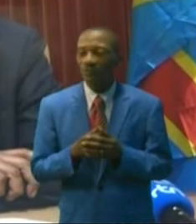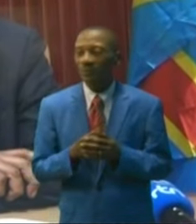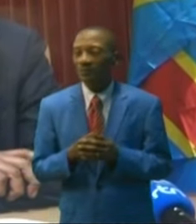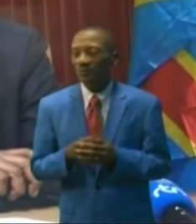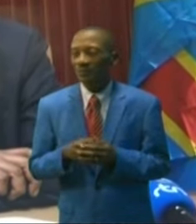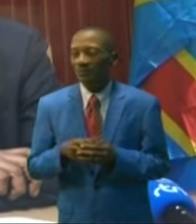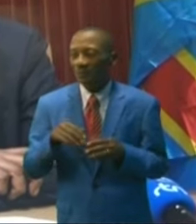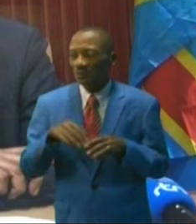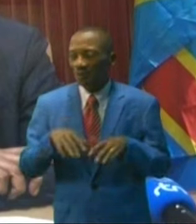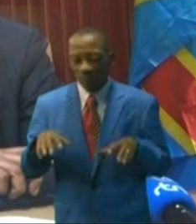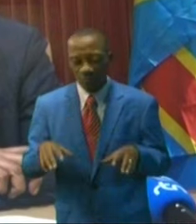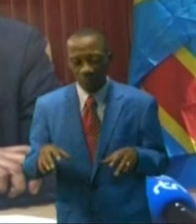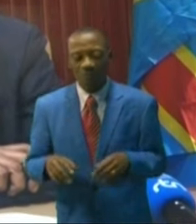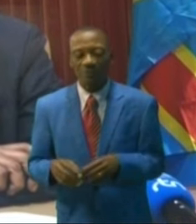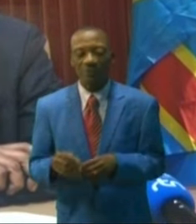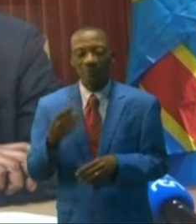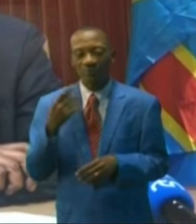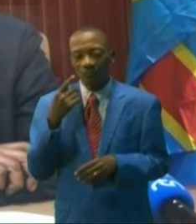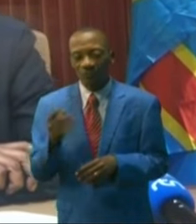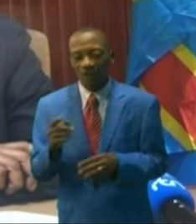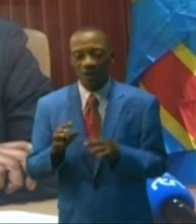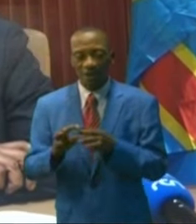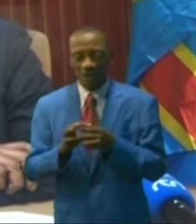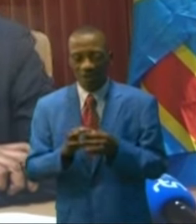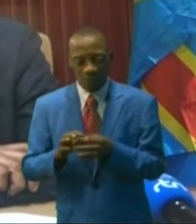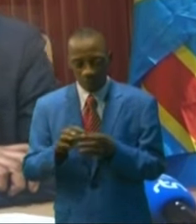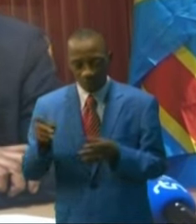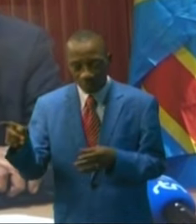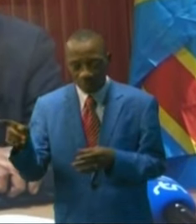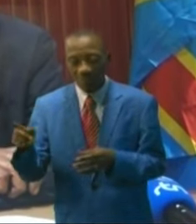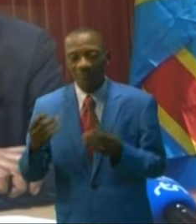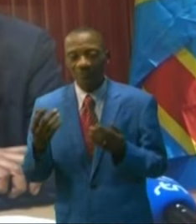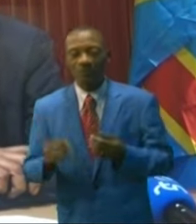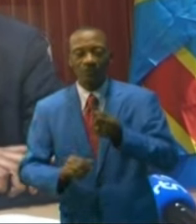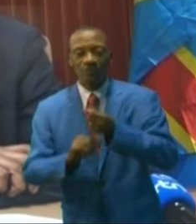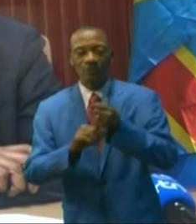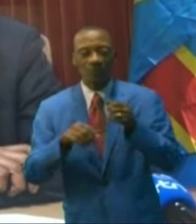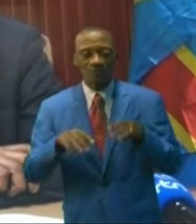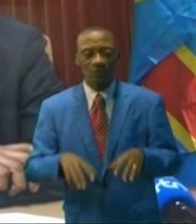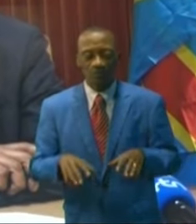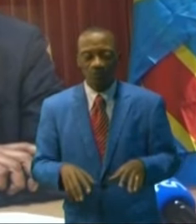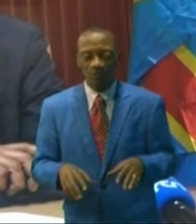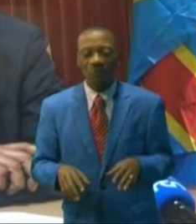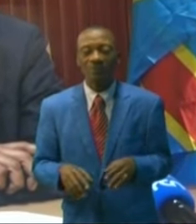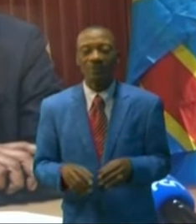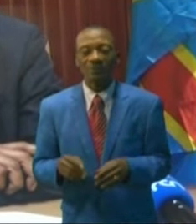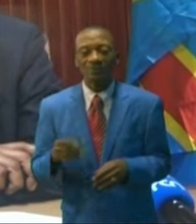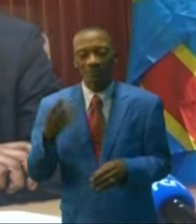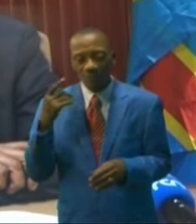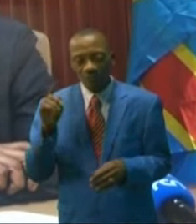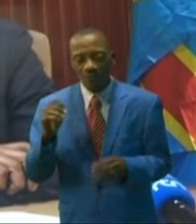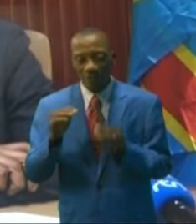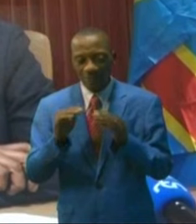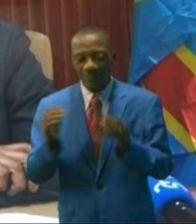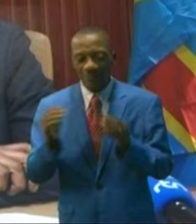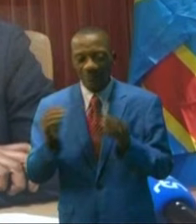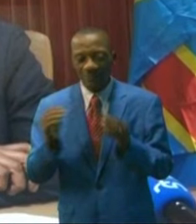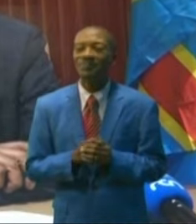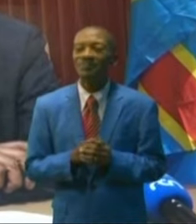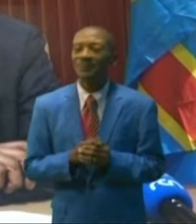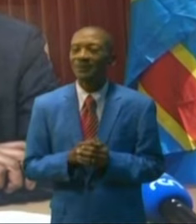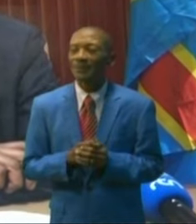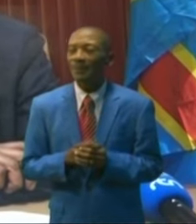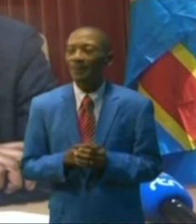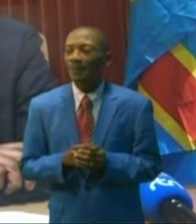voulu savoir où est-ce que nous en sommes avec l'accord cadre et comment nous allons